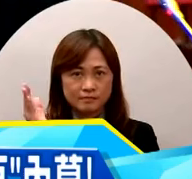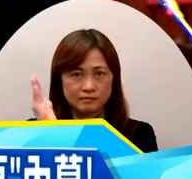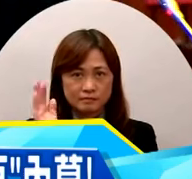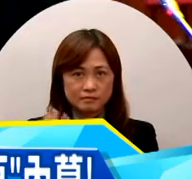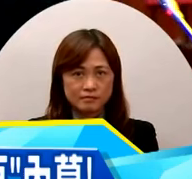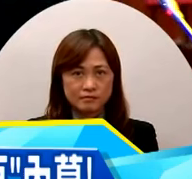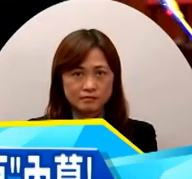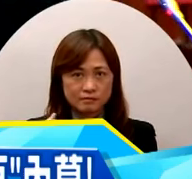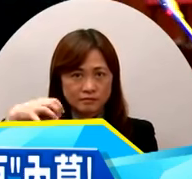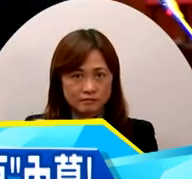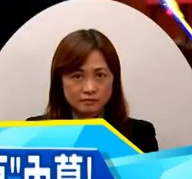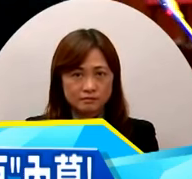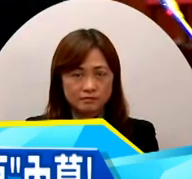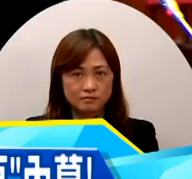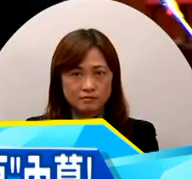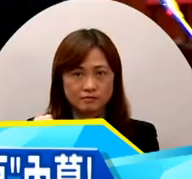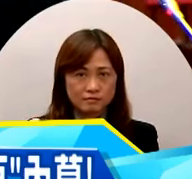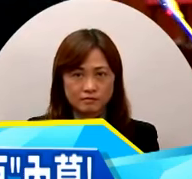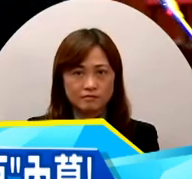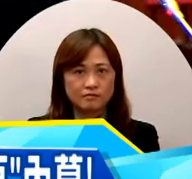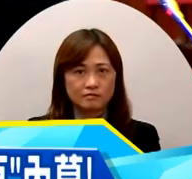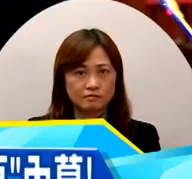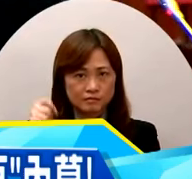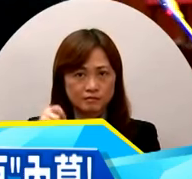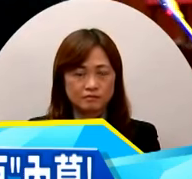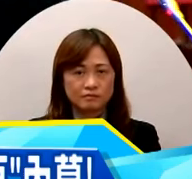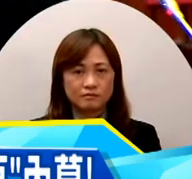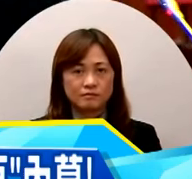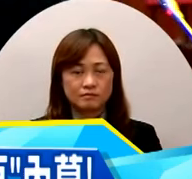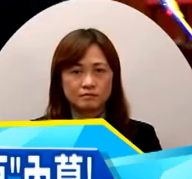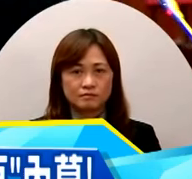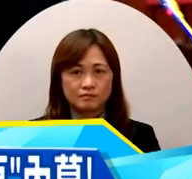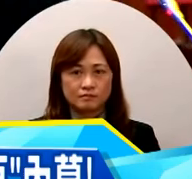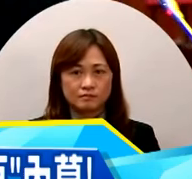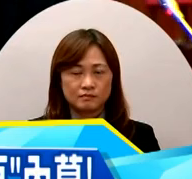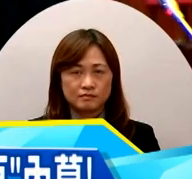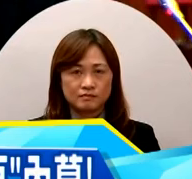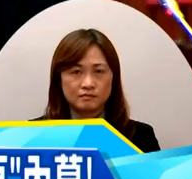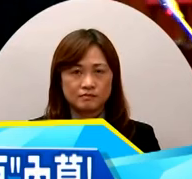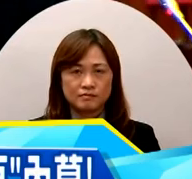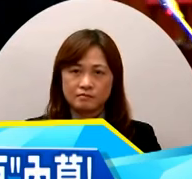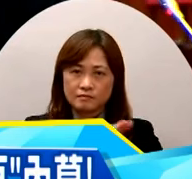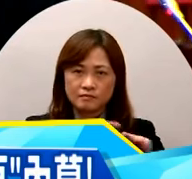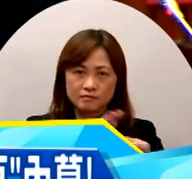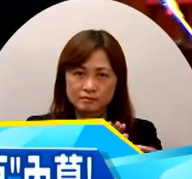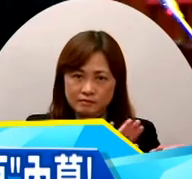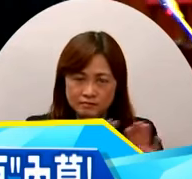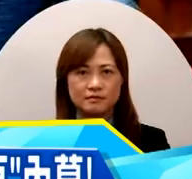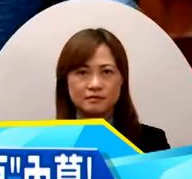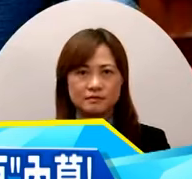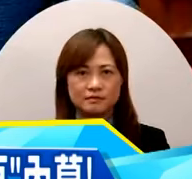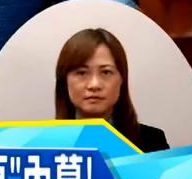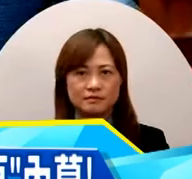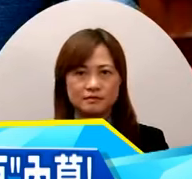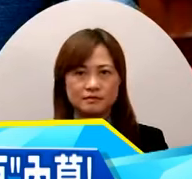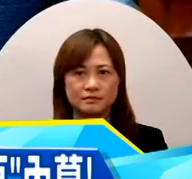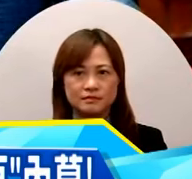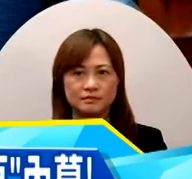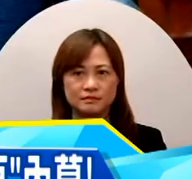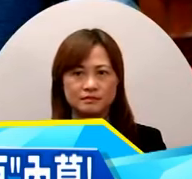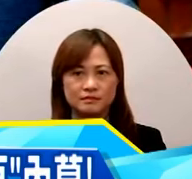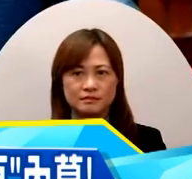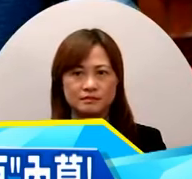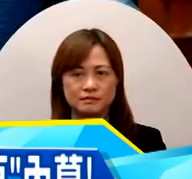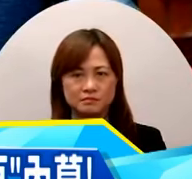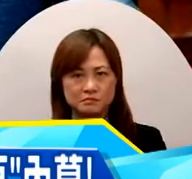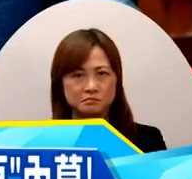立院备询，等一下我们帮你数一数有多少绿委在今天改书面质询啊，你不是很在乎质询权